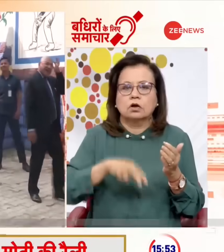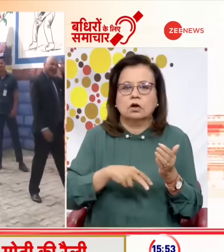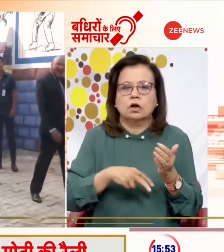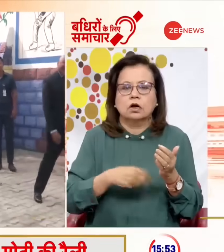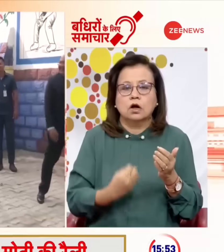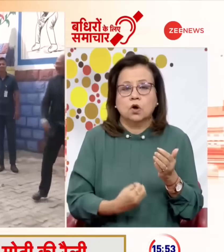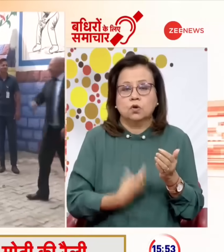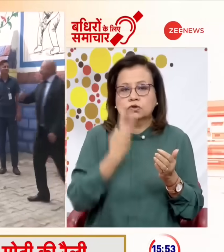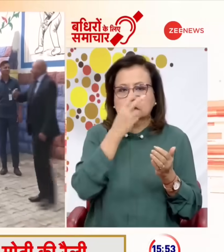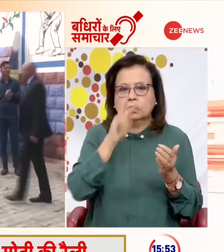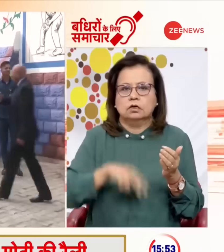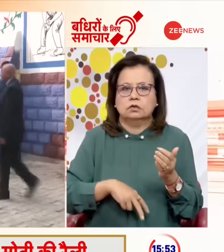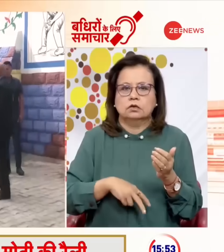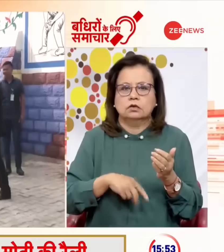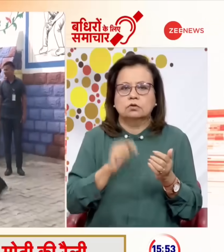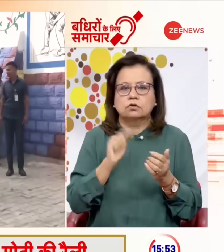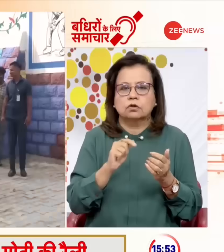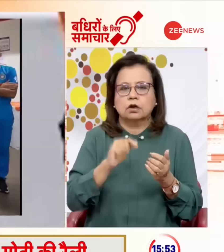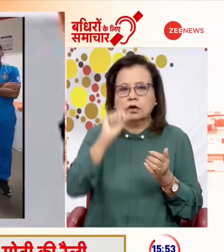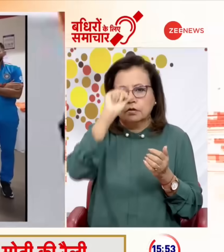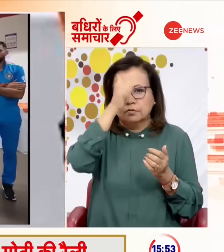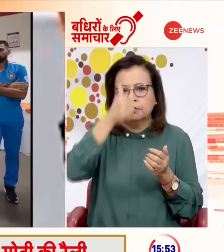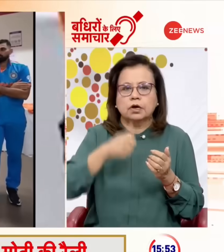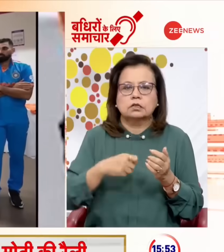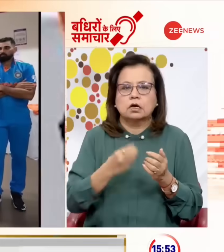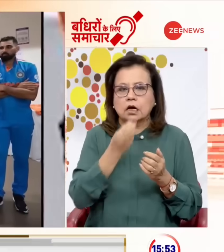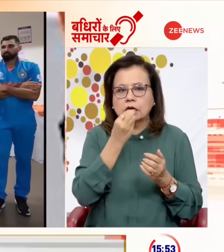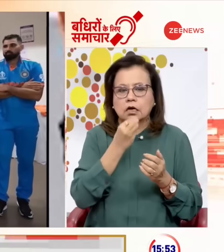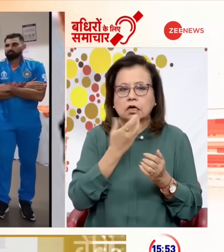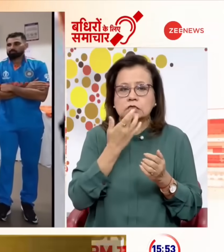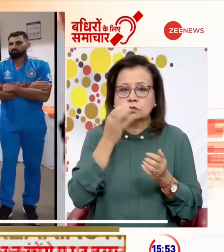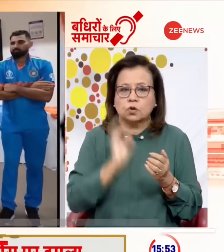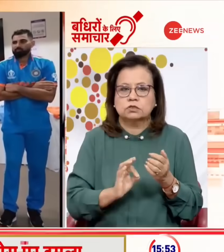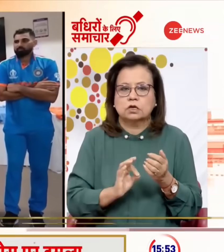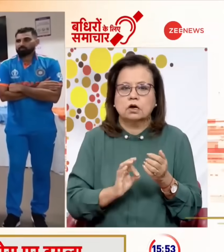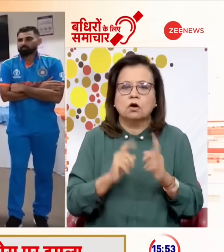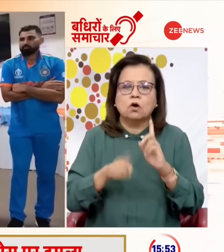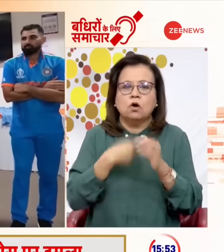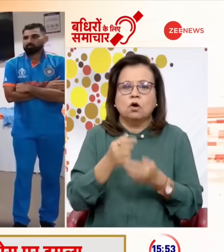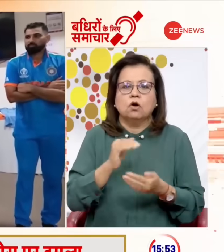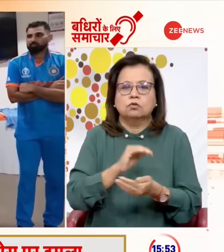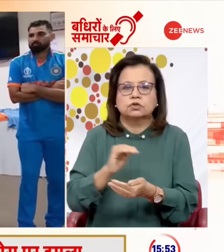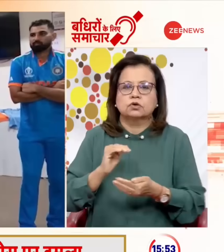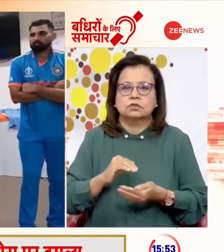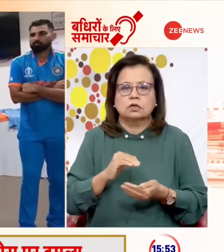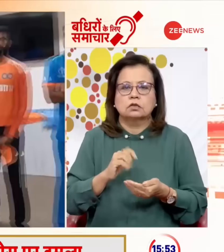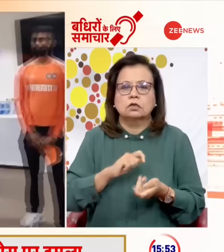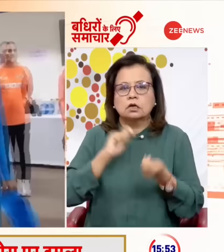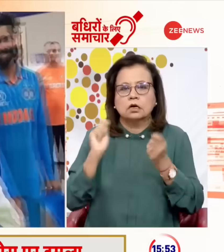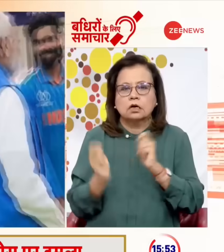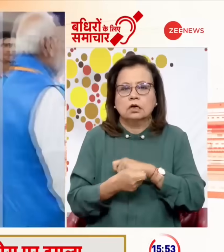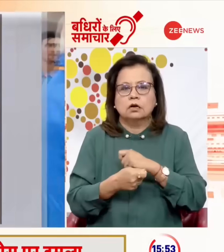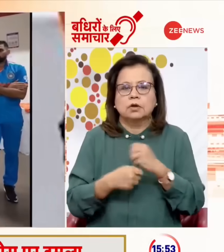लुत्फ उठाते दिखे। उन्होंने भारतीय खाने का स्वाद चखा और बच्चों के